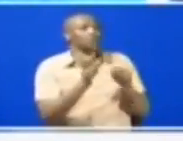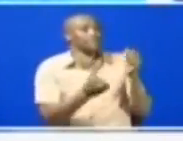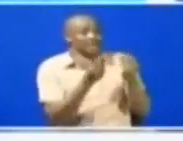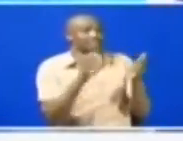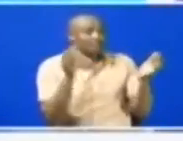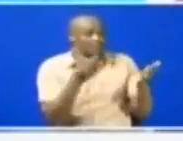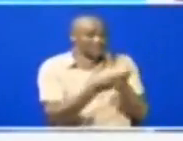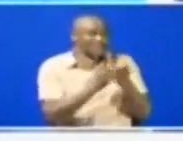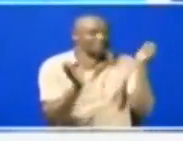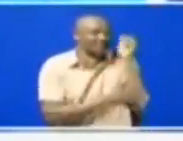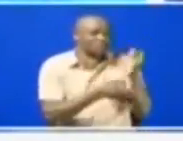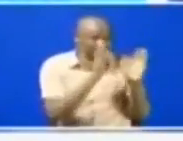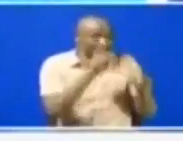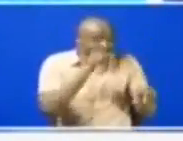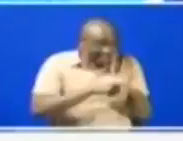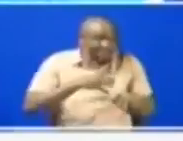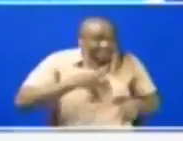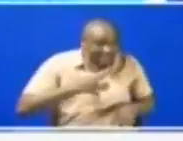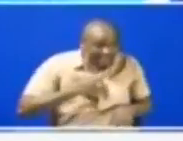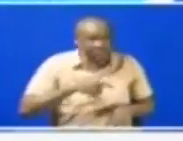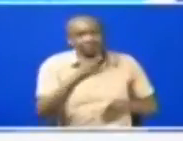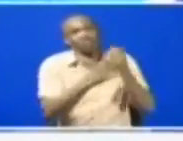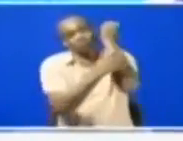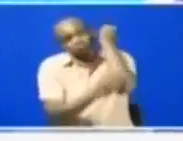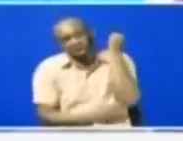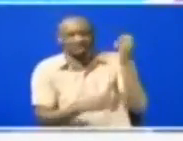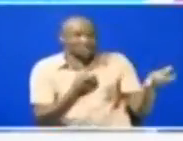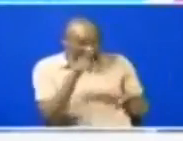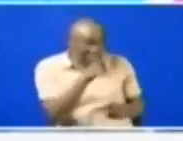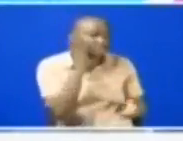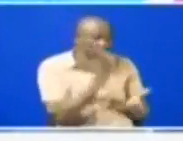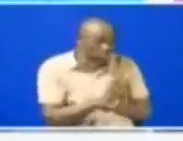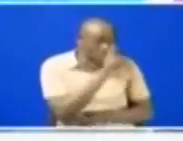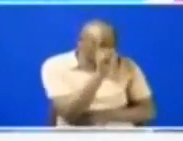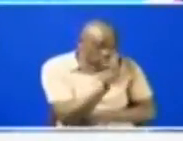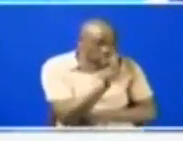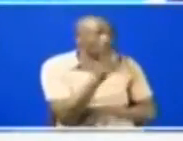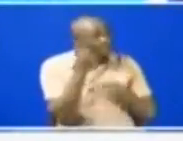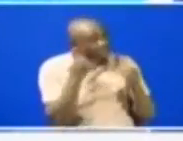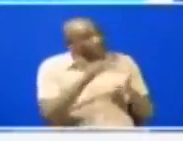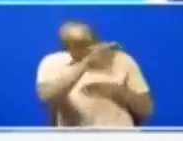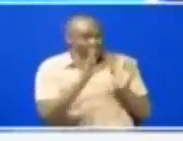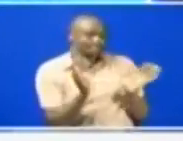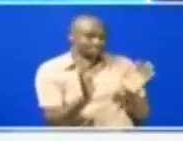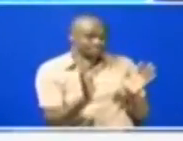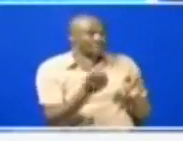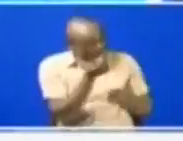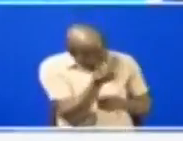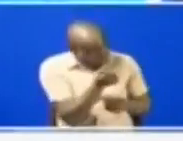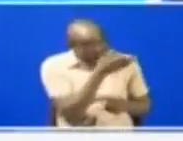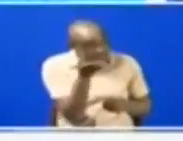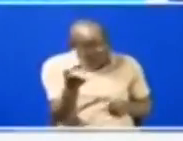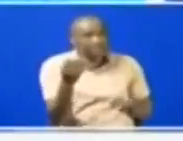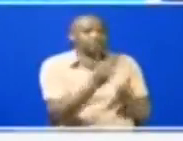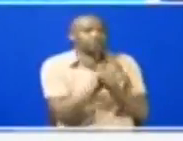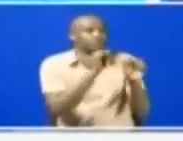na kisha baadaye ndipo unapata kama hachezi kesho anakuwa hajiwezi. Je, ni ukweli kwamba baadhi yao si wote lakini baadhi yao hana